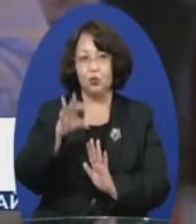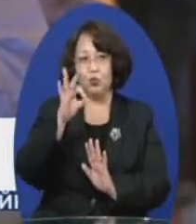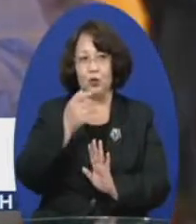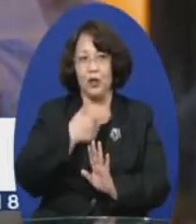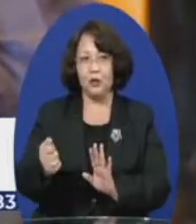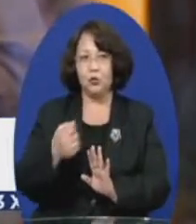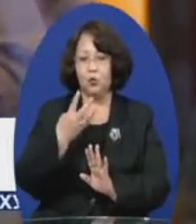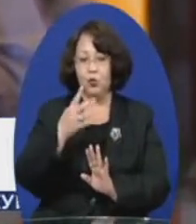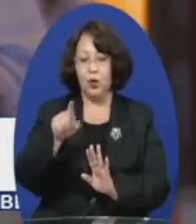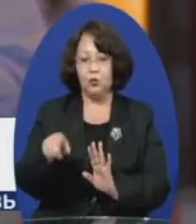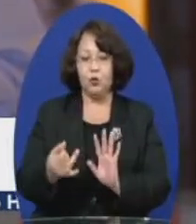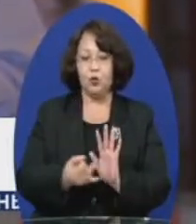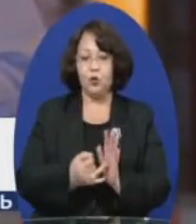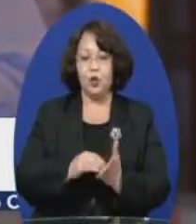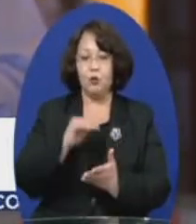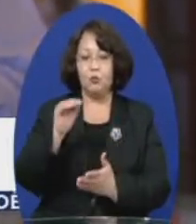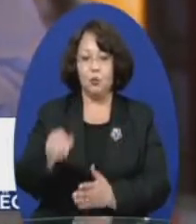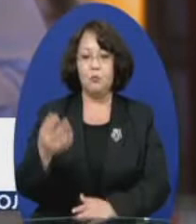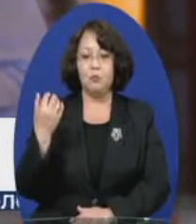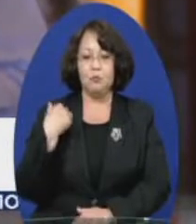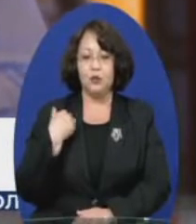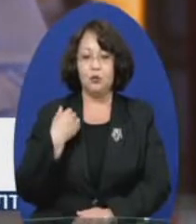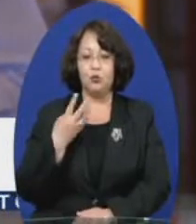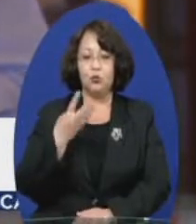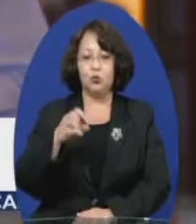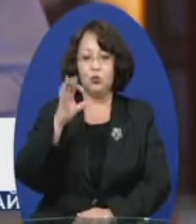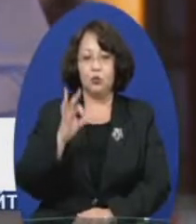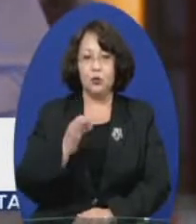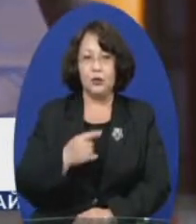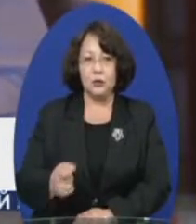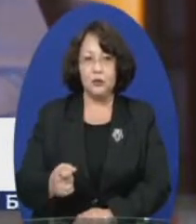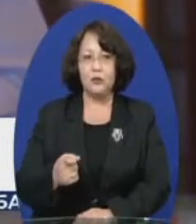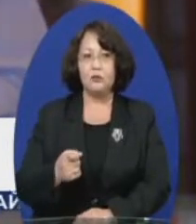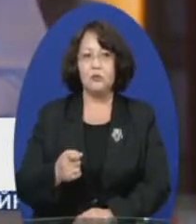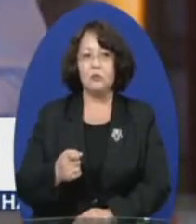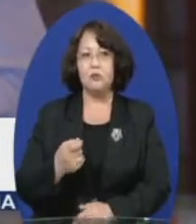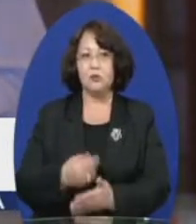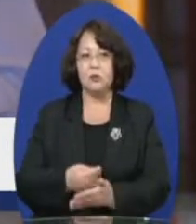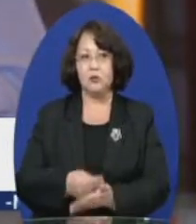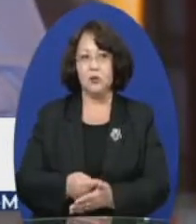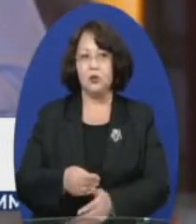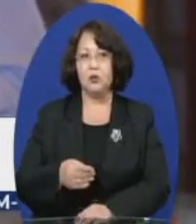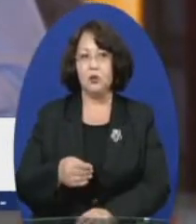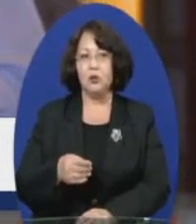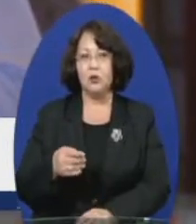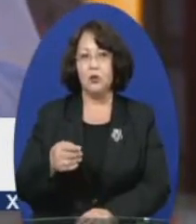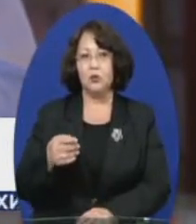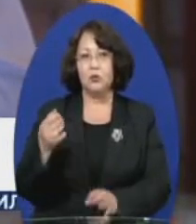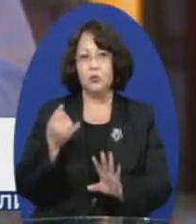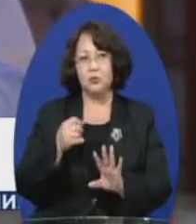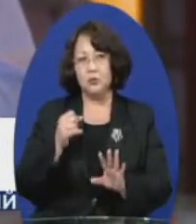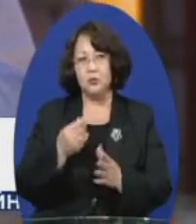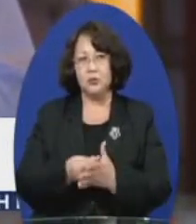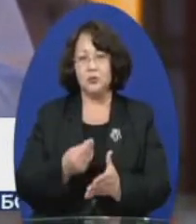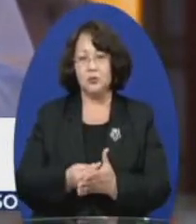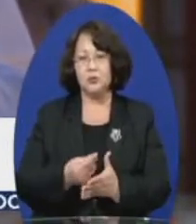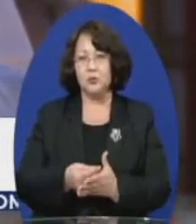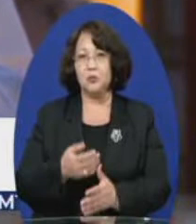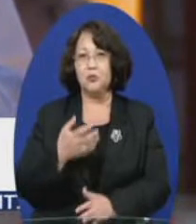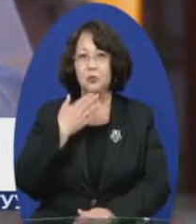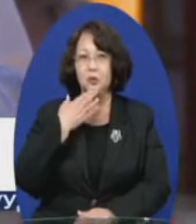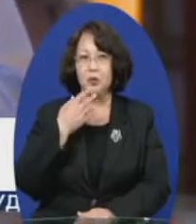танаа 4.7 тэрбум төгрөг байсны 40% тасаа байсан. Хоёр талаар 600 сая тасаад одоо энэ жил